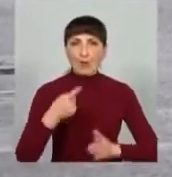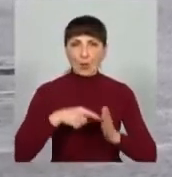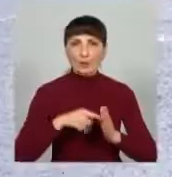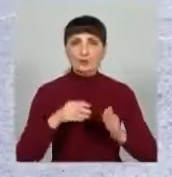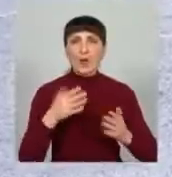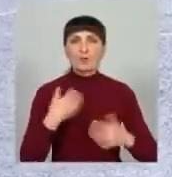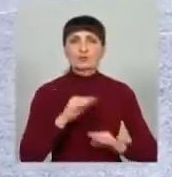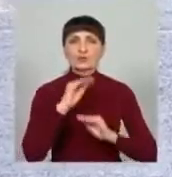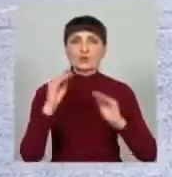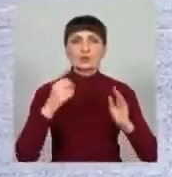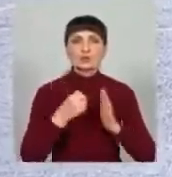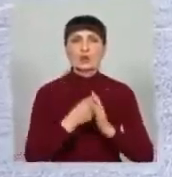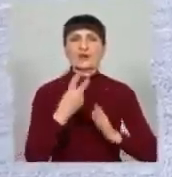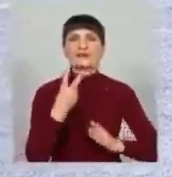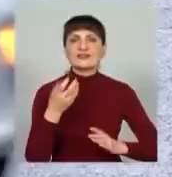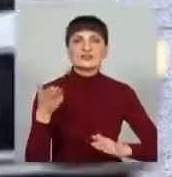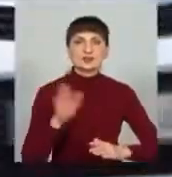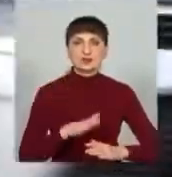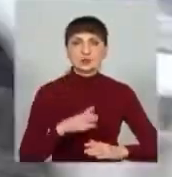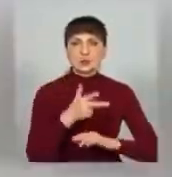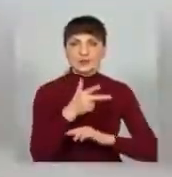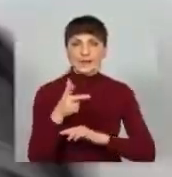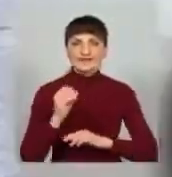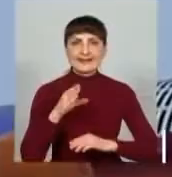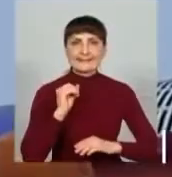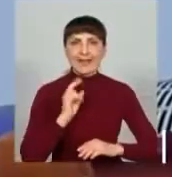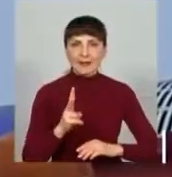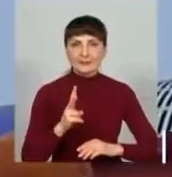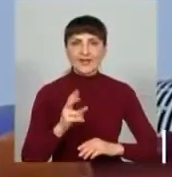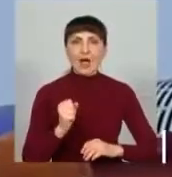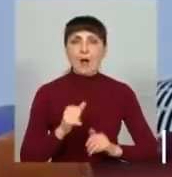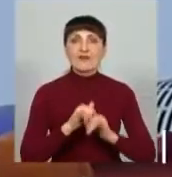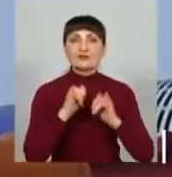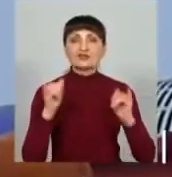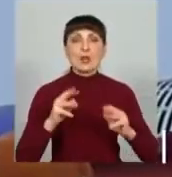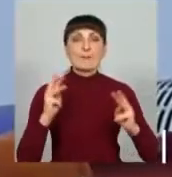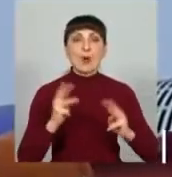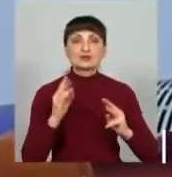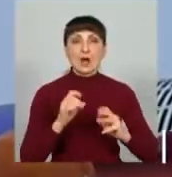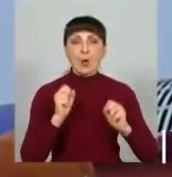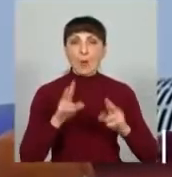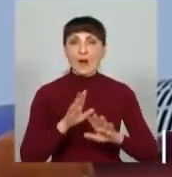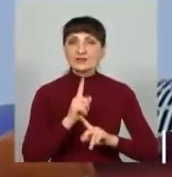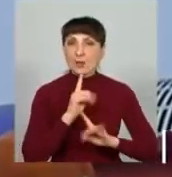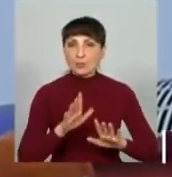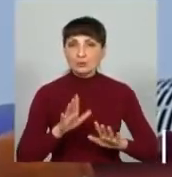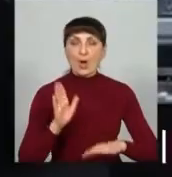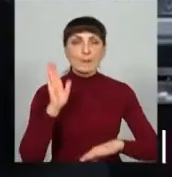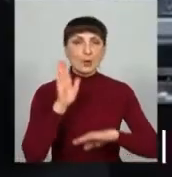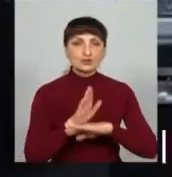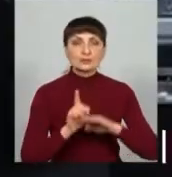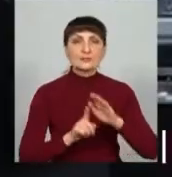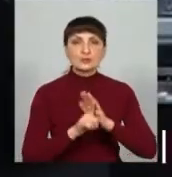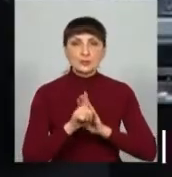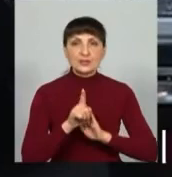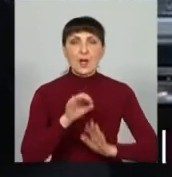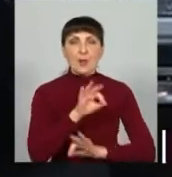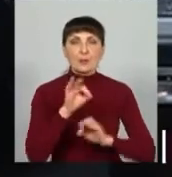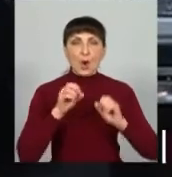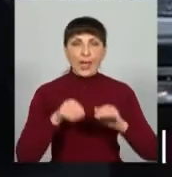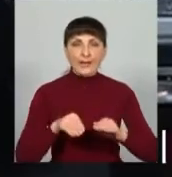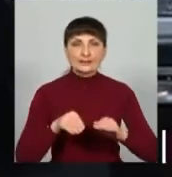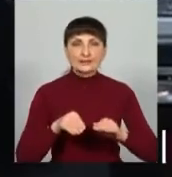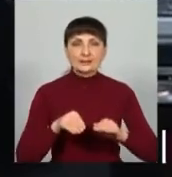установят до 200 комплексов «Сергек». А вот для повышения пожарной безопасности Бакыджан Сагынтаев поручил приступить к проектированию